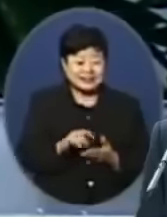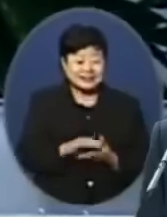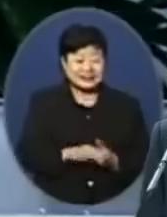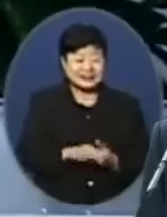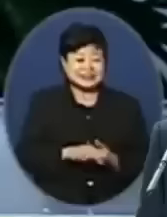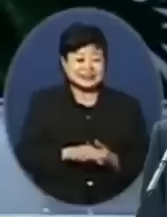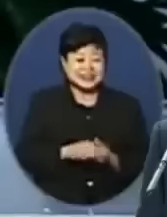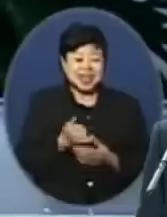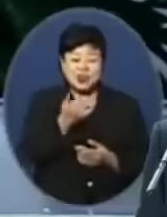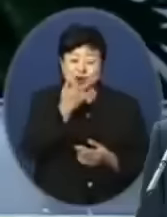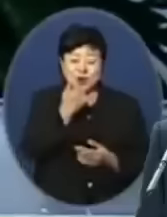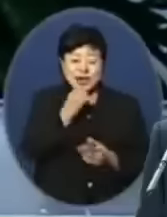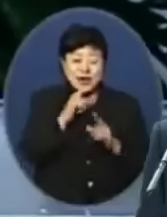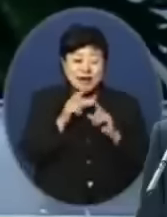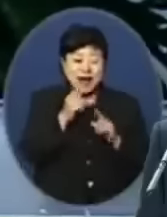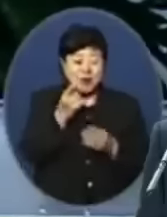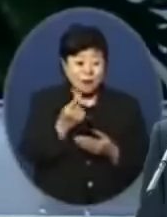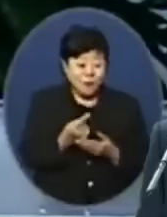어떤 때는 독일어로 오고,